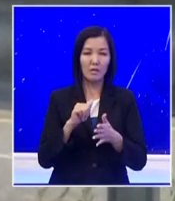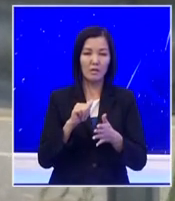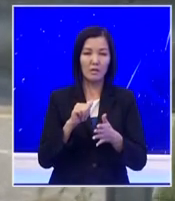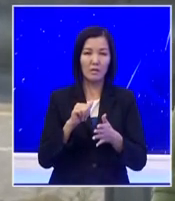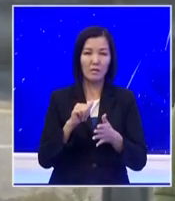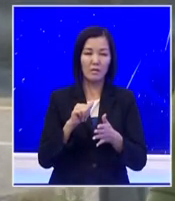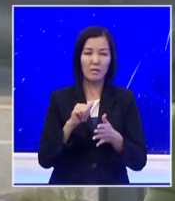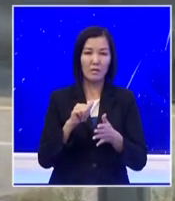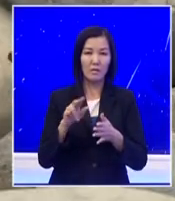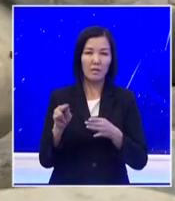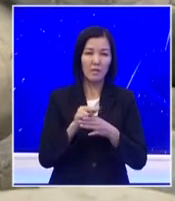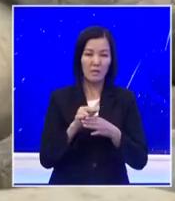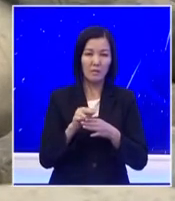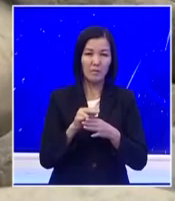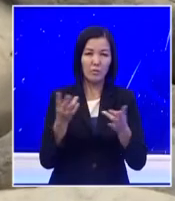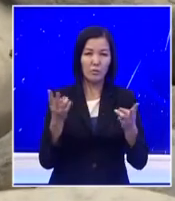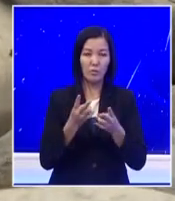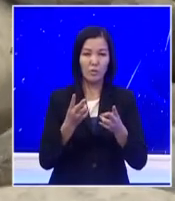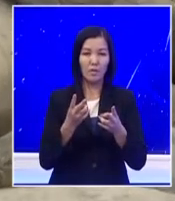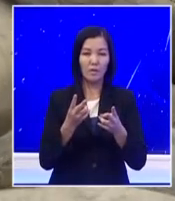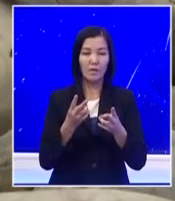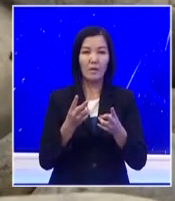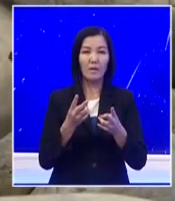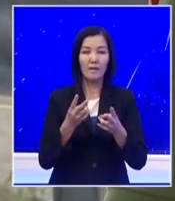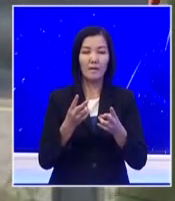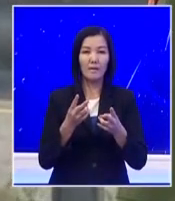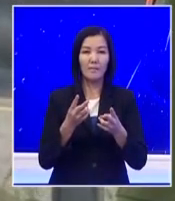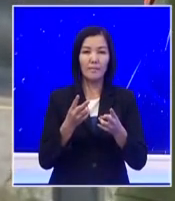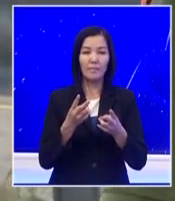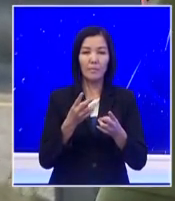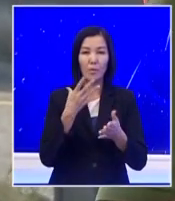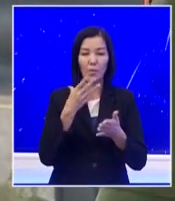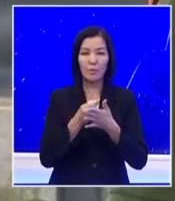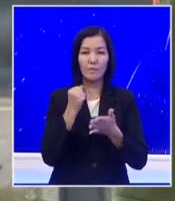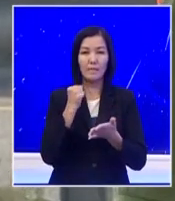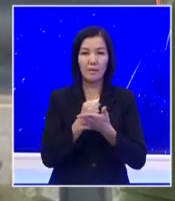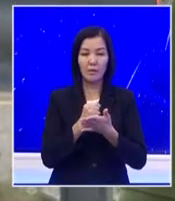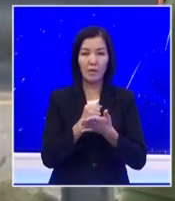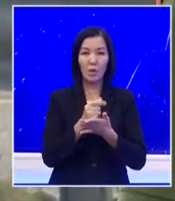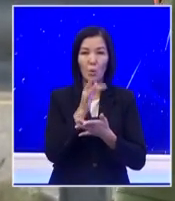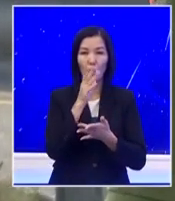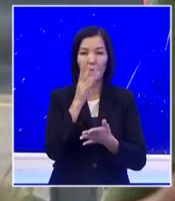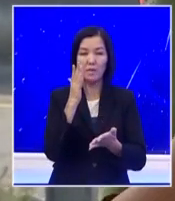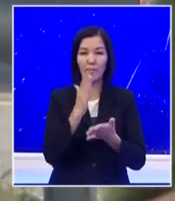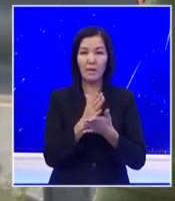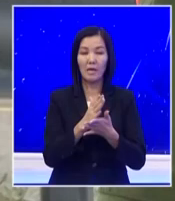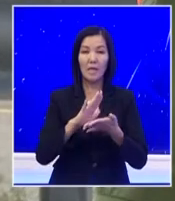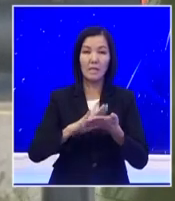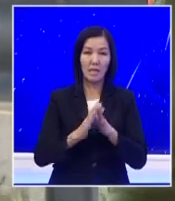сондай жағдай туындалды. Бізде өзіміздің гарантин обязательствамыз бар. Сол гарантин обязательствамызда